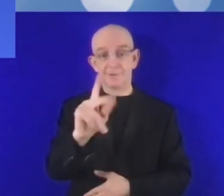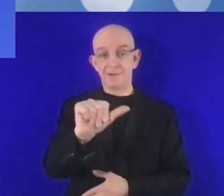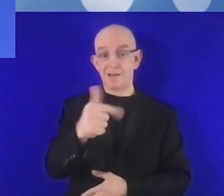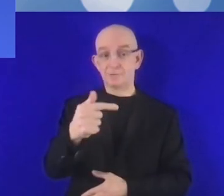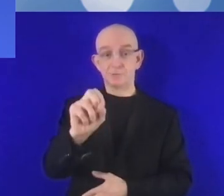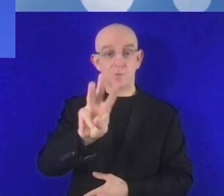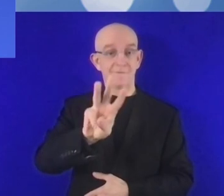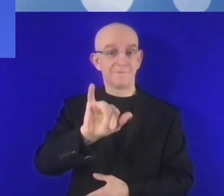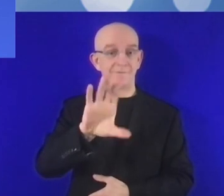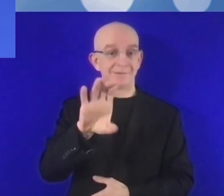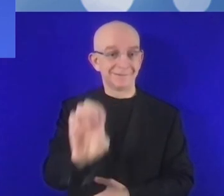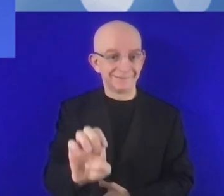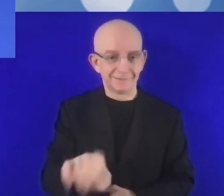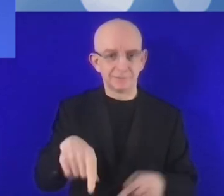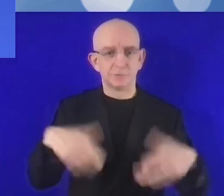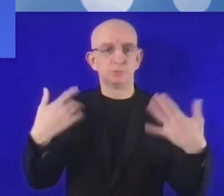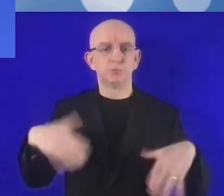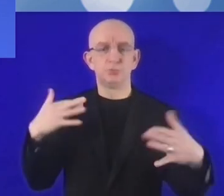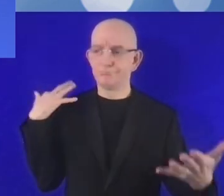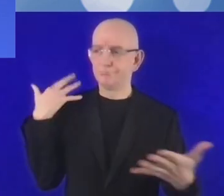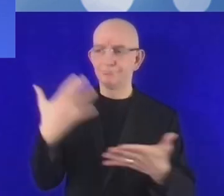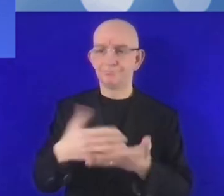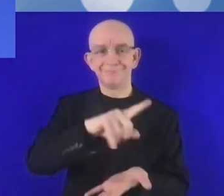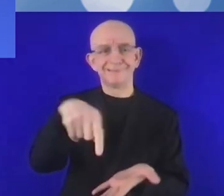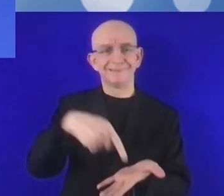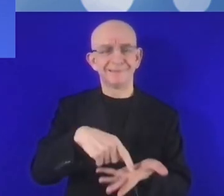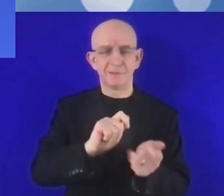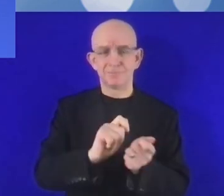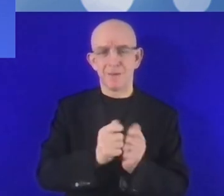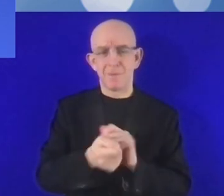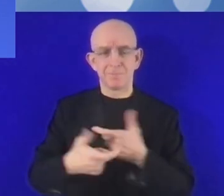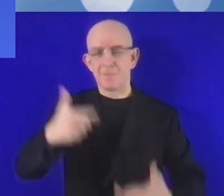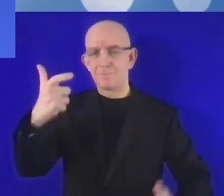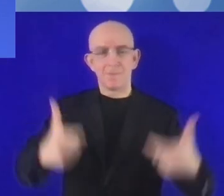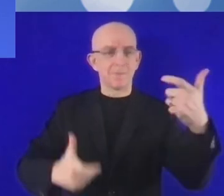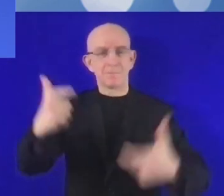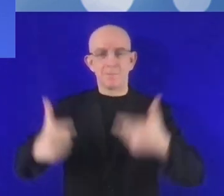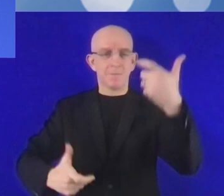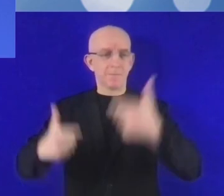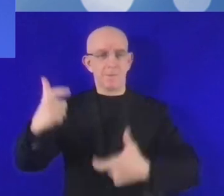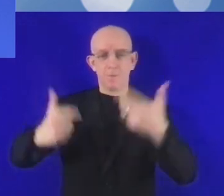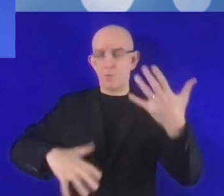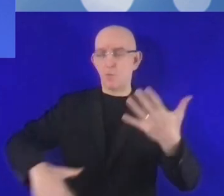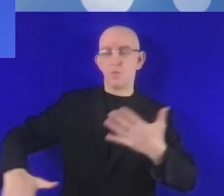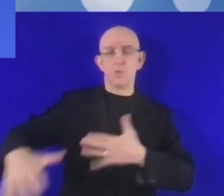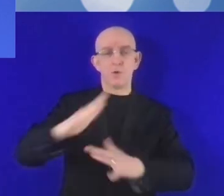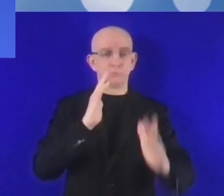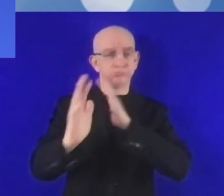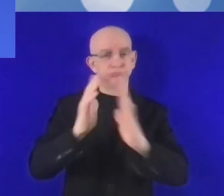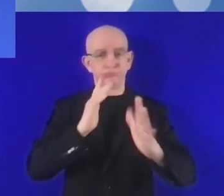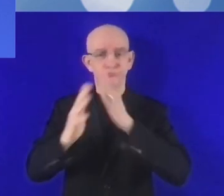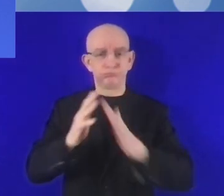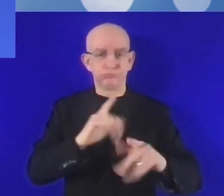инновационным городом. Мне выпала честь резюмировать первый день и рассказать, что еще у нас